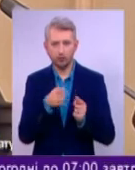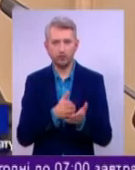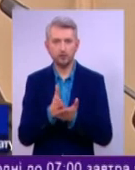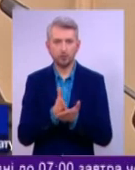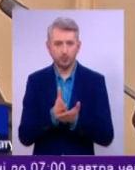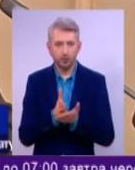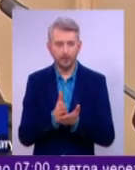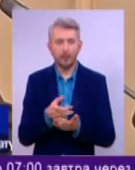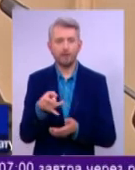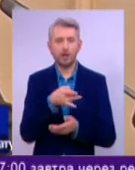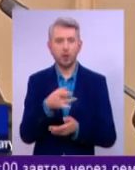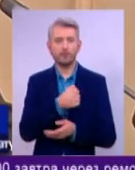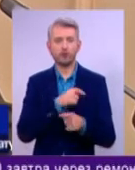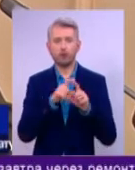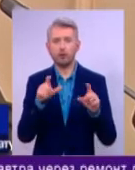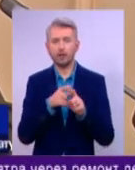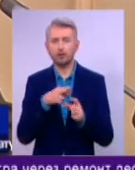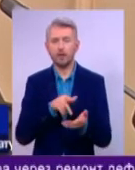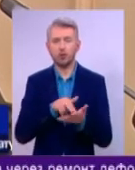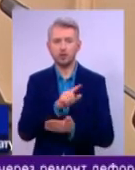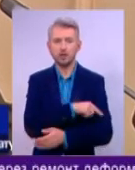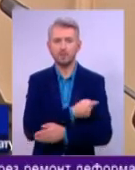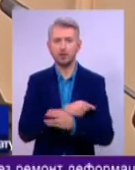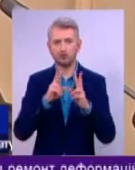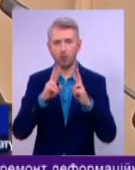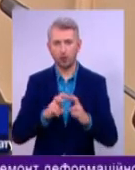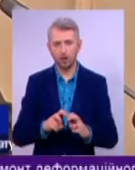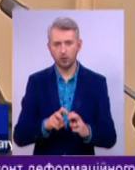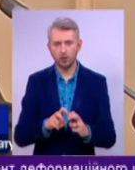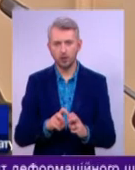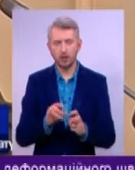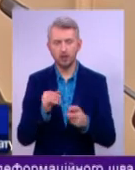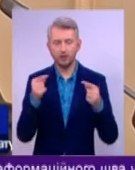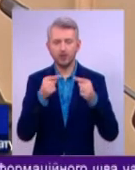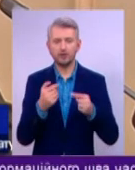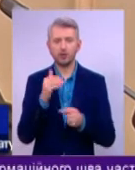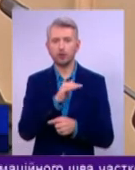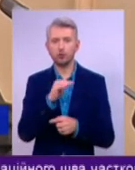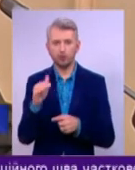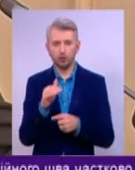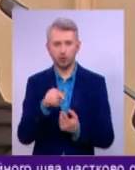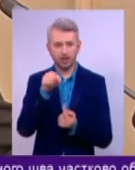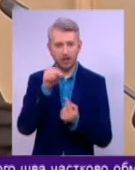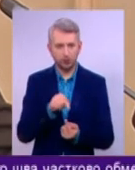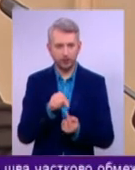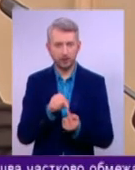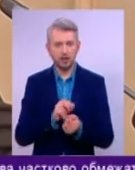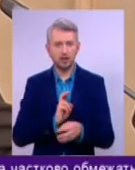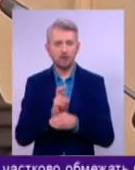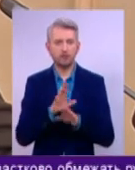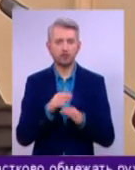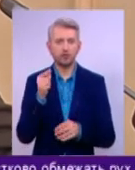районних військових комісаріатів для проходження медичного огляду та визначених ступенів придатності з'явилося